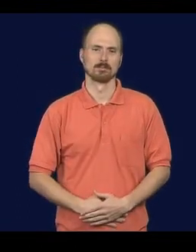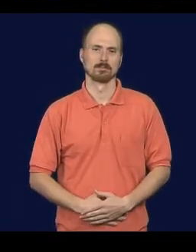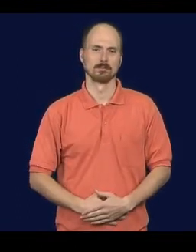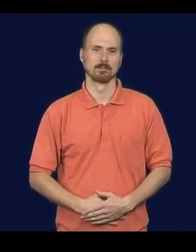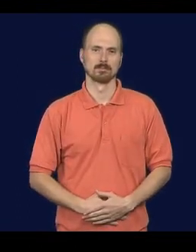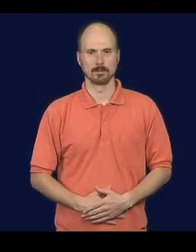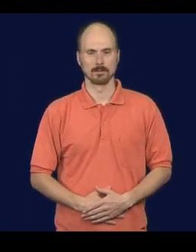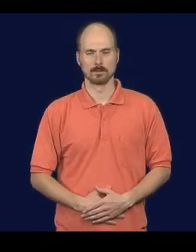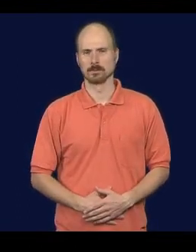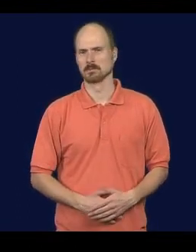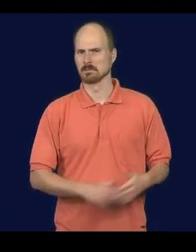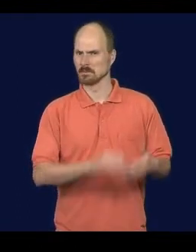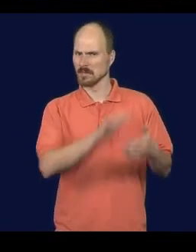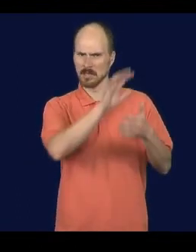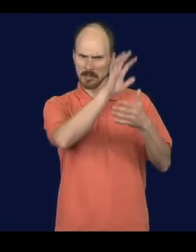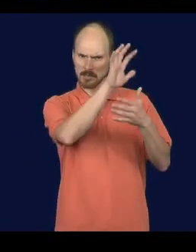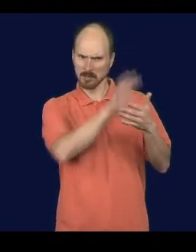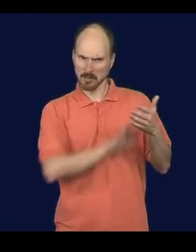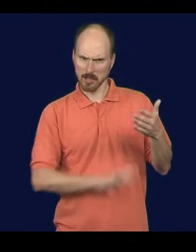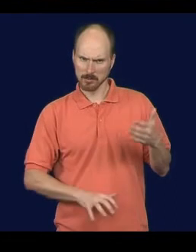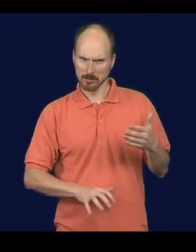příkazy, které můžete v Antely použít.